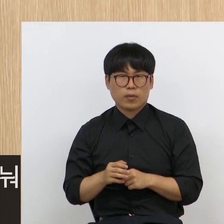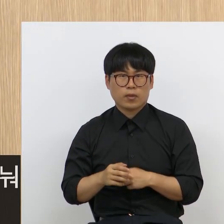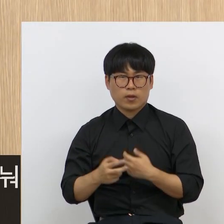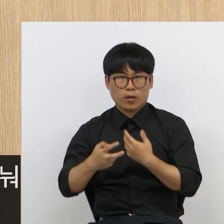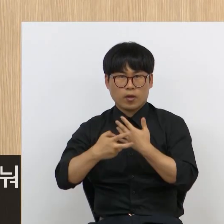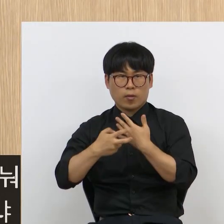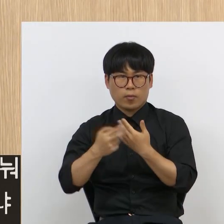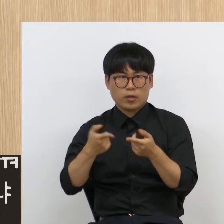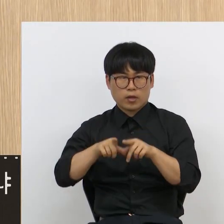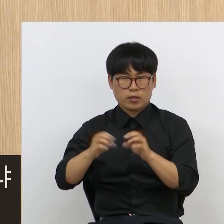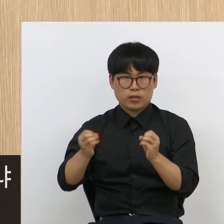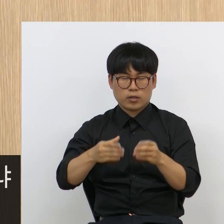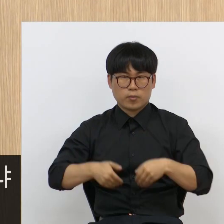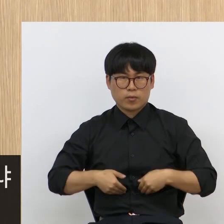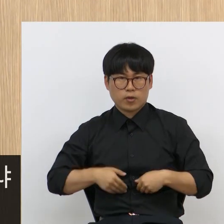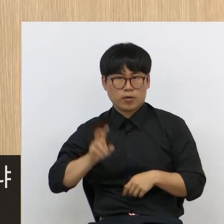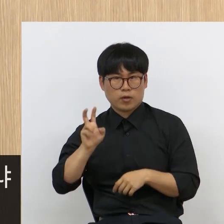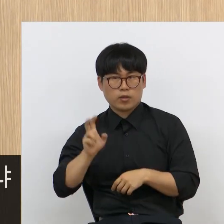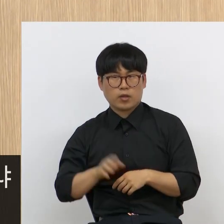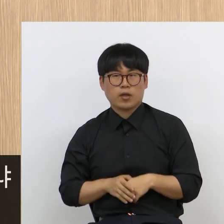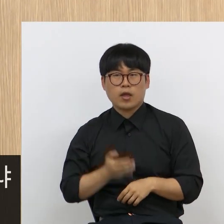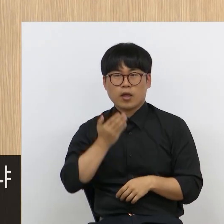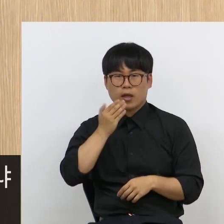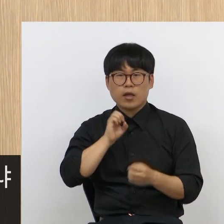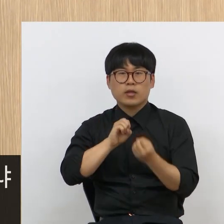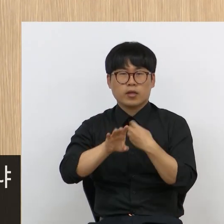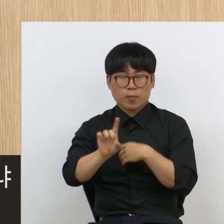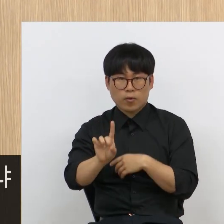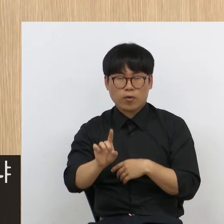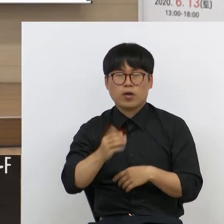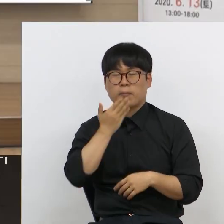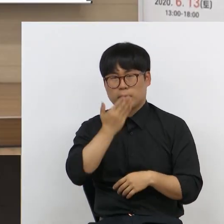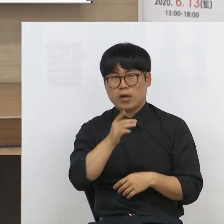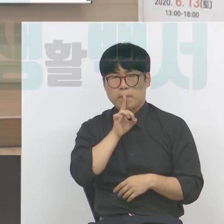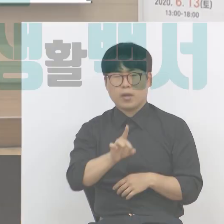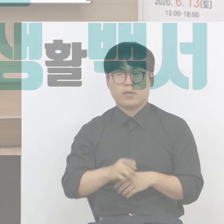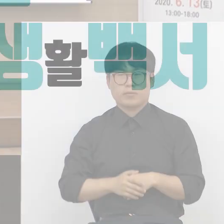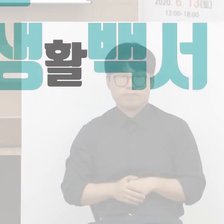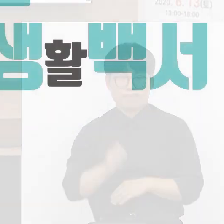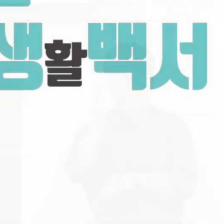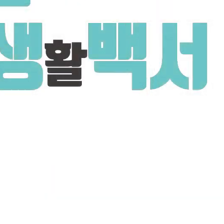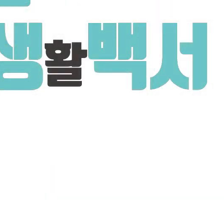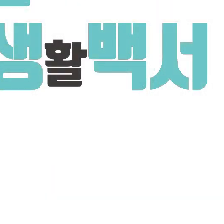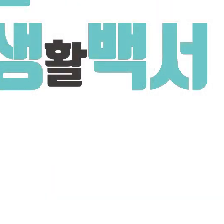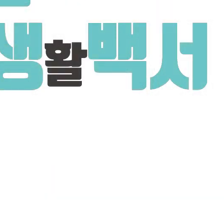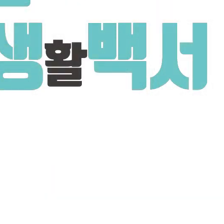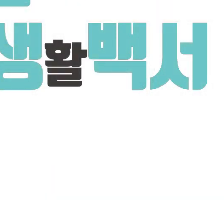상담해야 될 것 같습니다. 대답은 가능합니다. 네, 감사합니다. 네. 강의 감사합니다. 네.